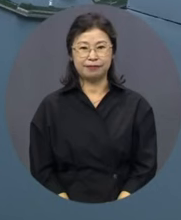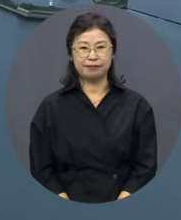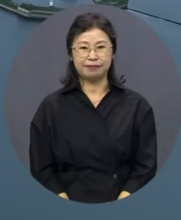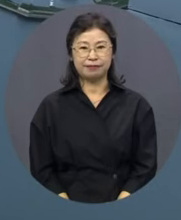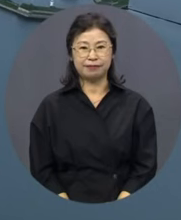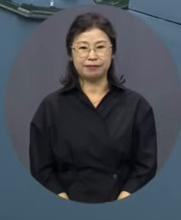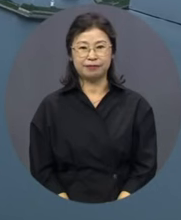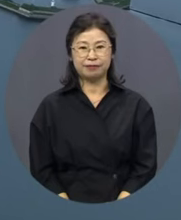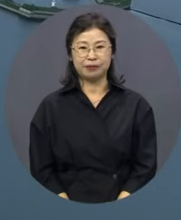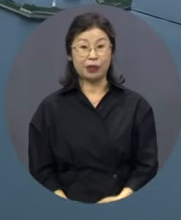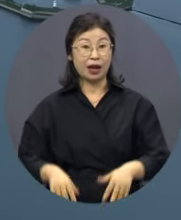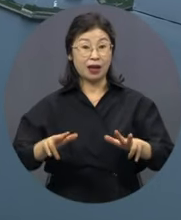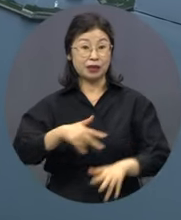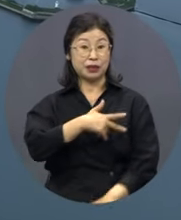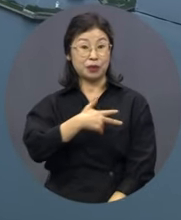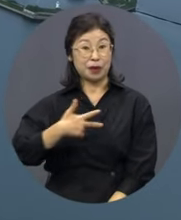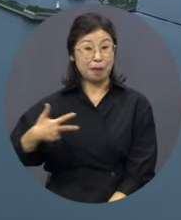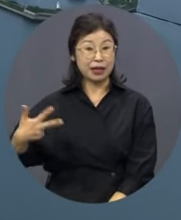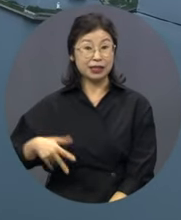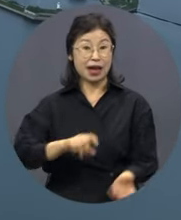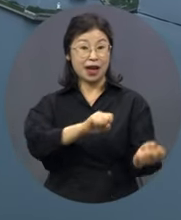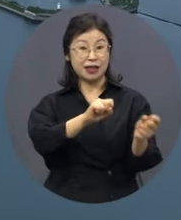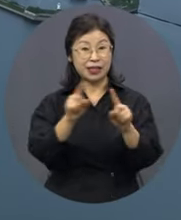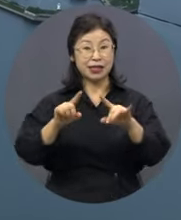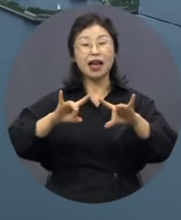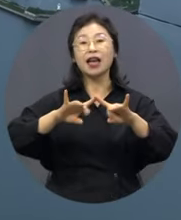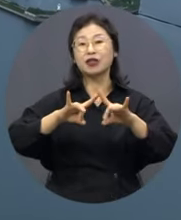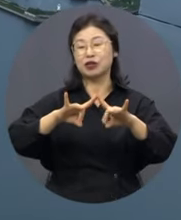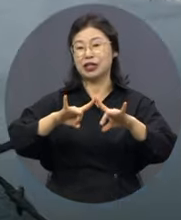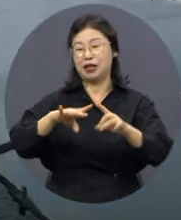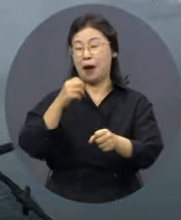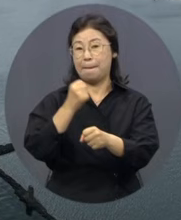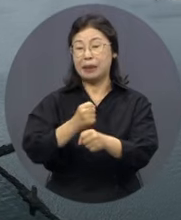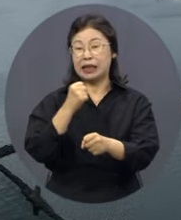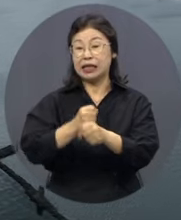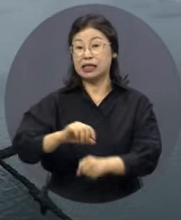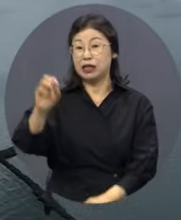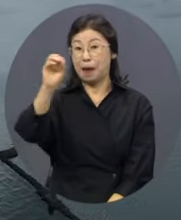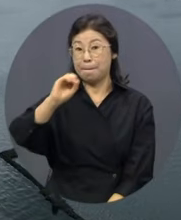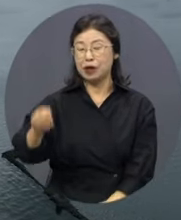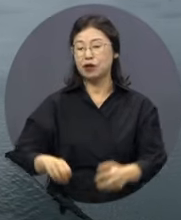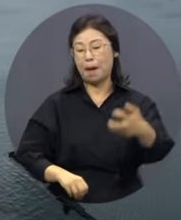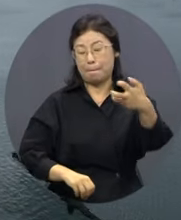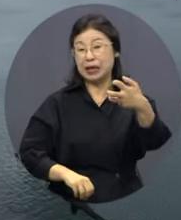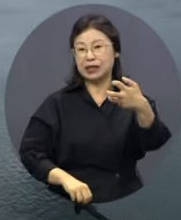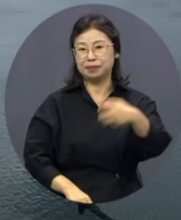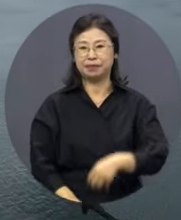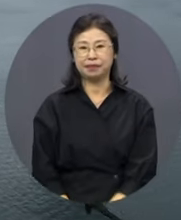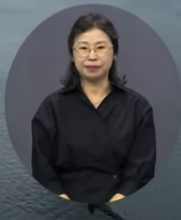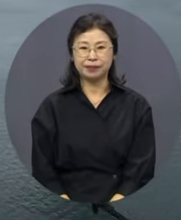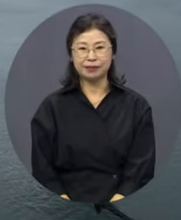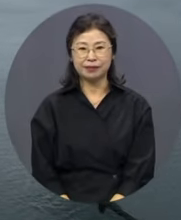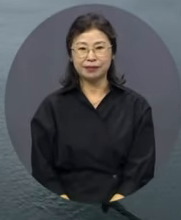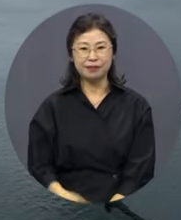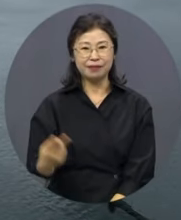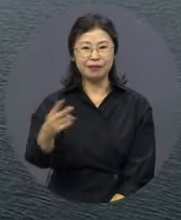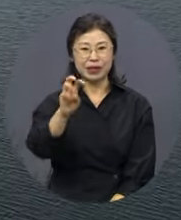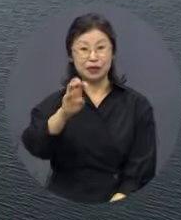취재했습니다 현재 덴마크가 재생 에너지로 전기를 생산하는 비중은 80%